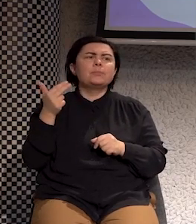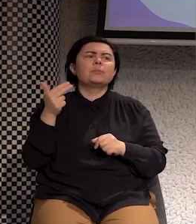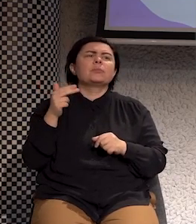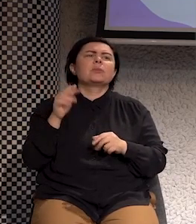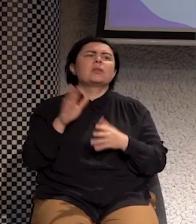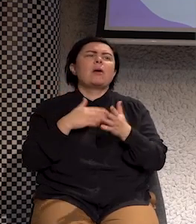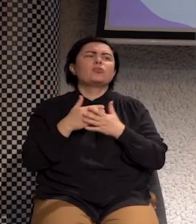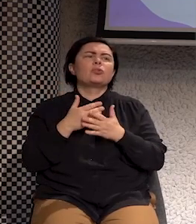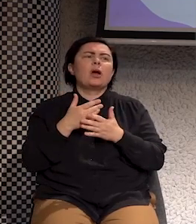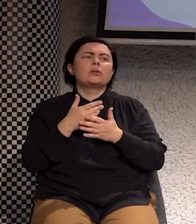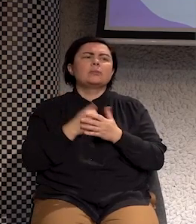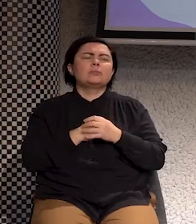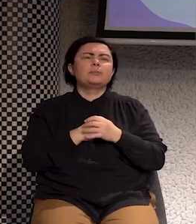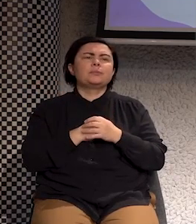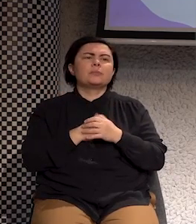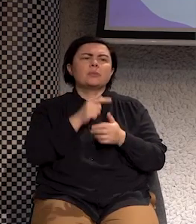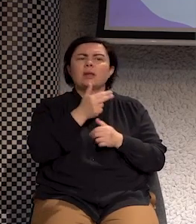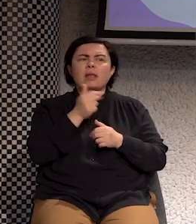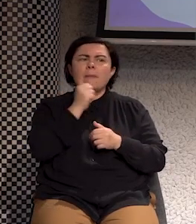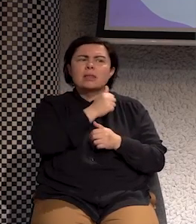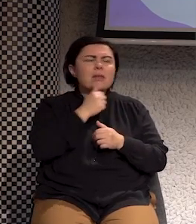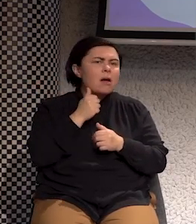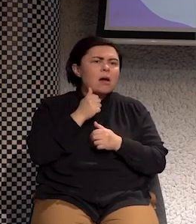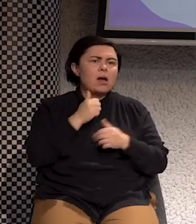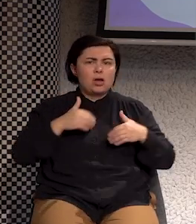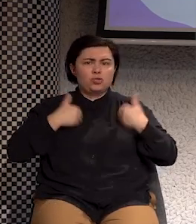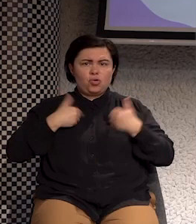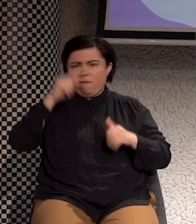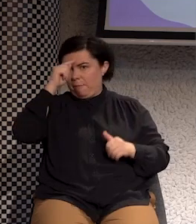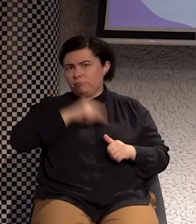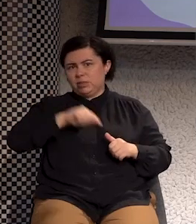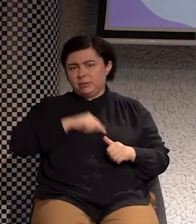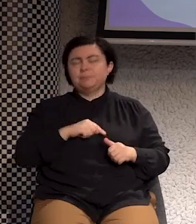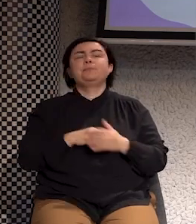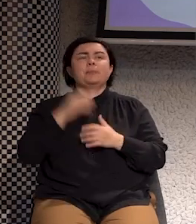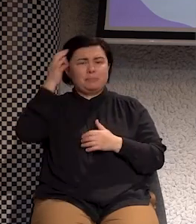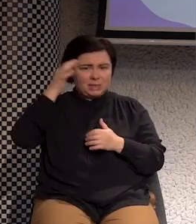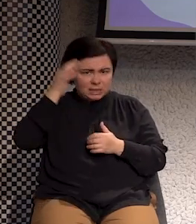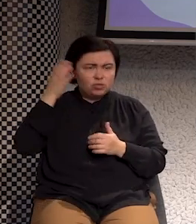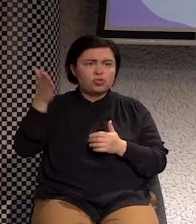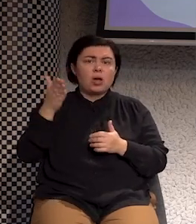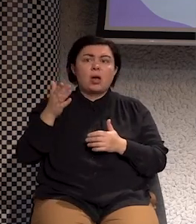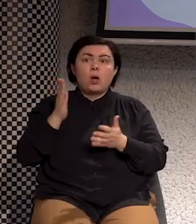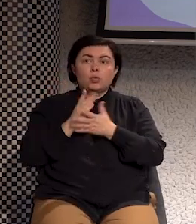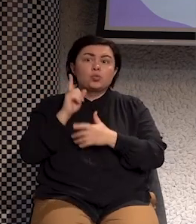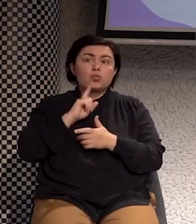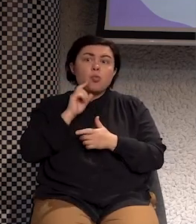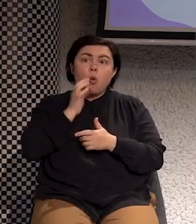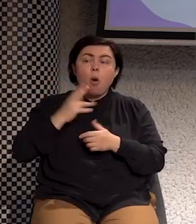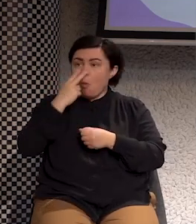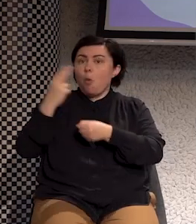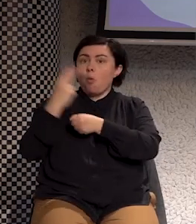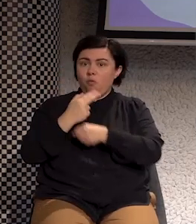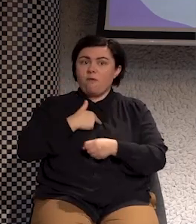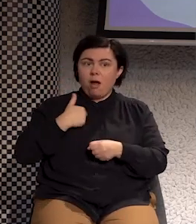Katarzyna mówiły, że jest to temat tabu, czyli zdrowie psychiczne. Kiedy chłopacy zaczynają nam ufać i wiedzą, że to jest taka